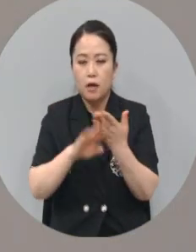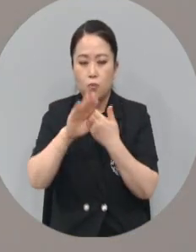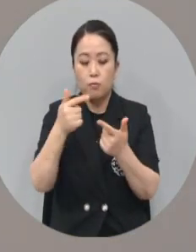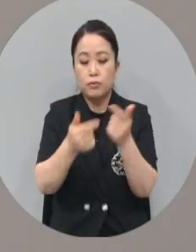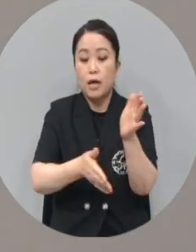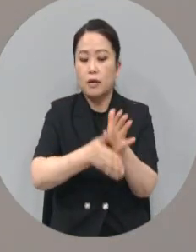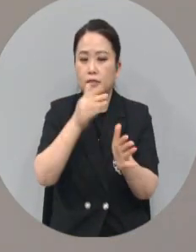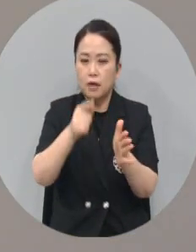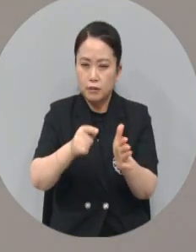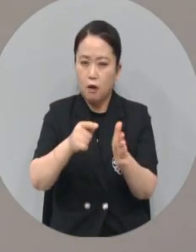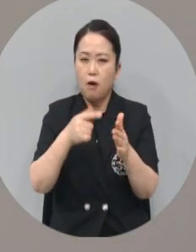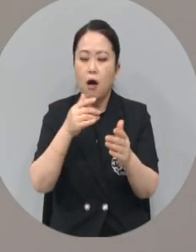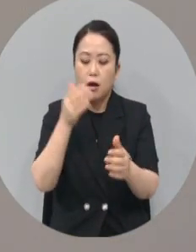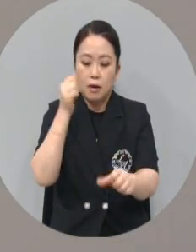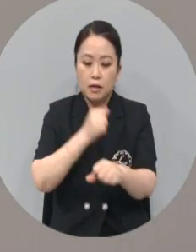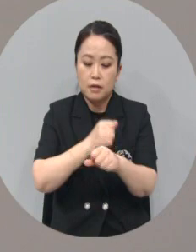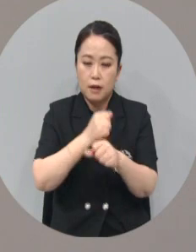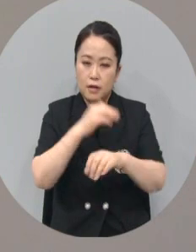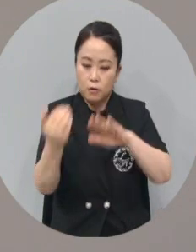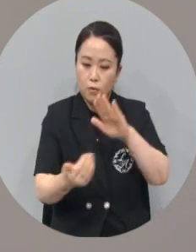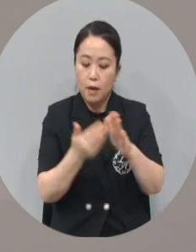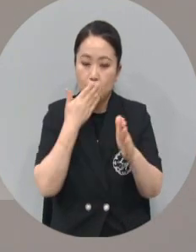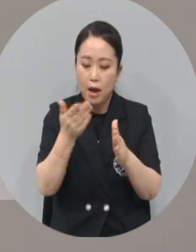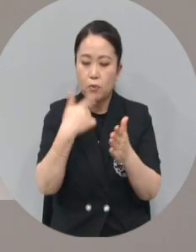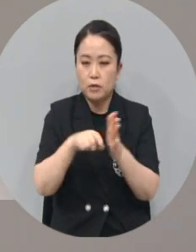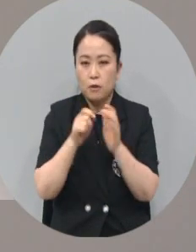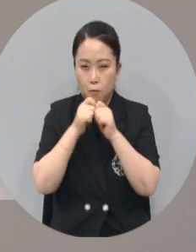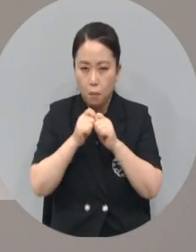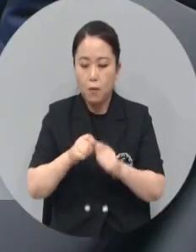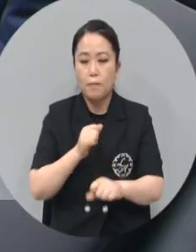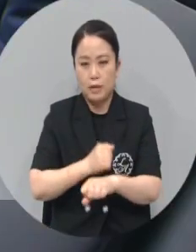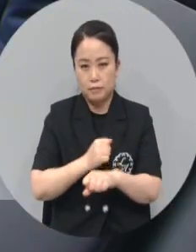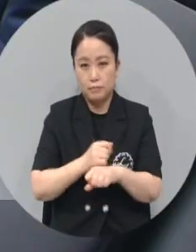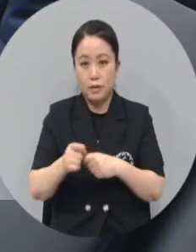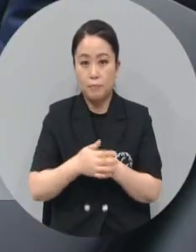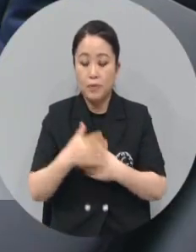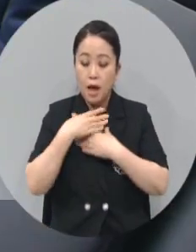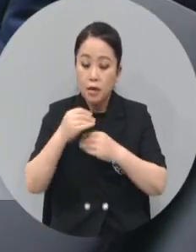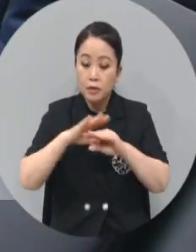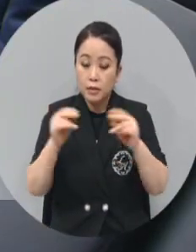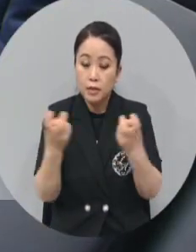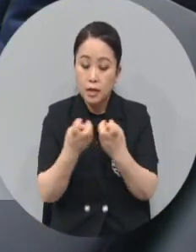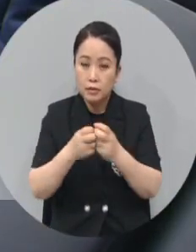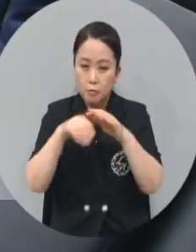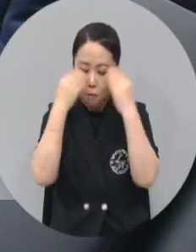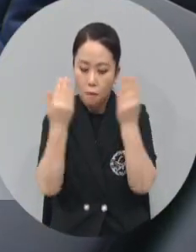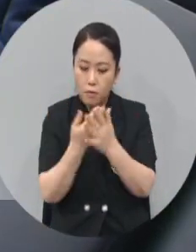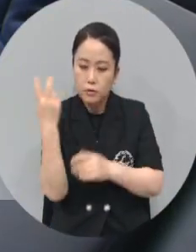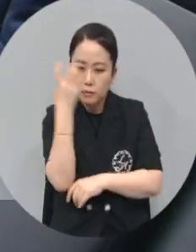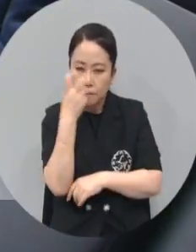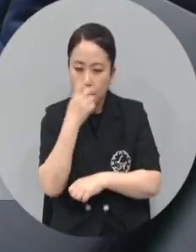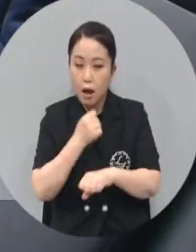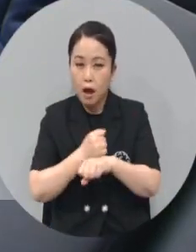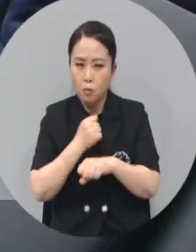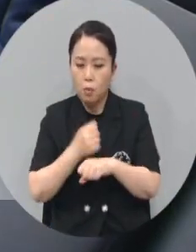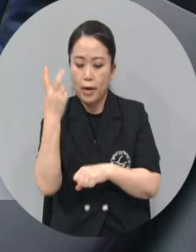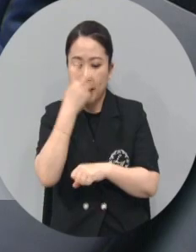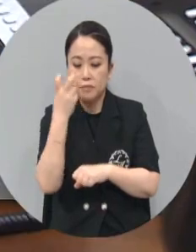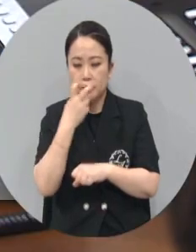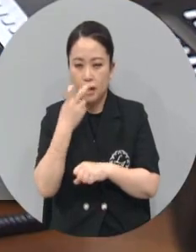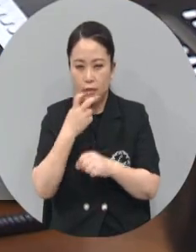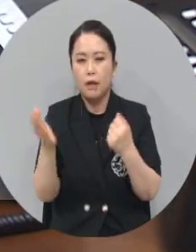역할을. 부산시와 부산교육청의 안전대책 전반을 살펴보고 감시한다는 점에서 기대가 모아지고